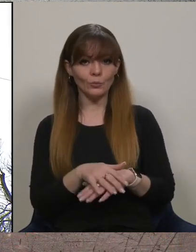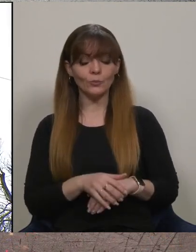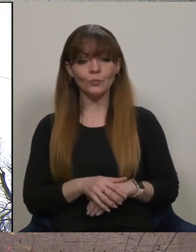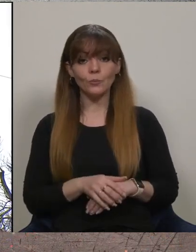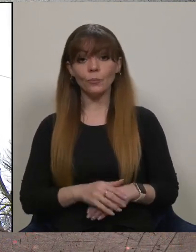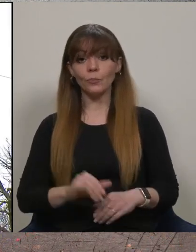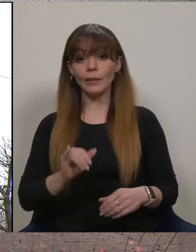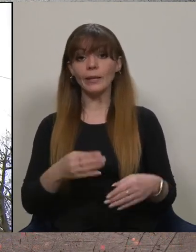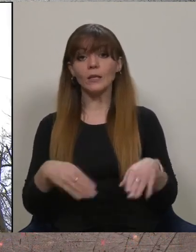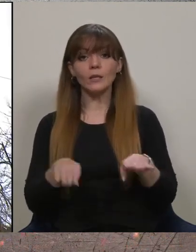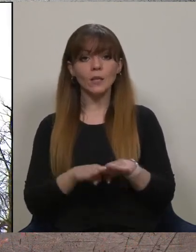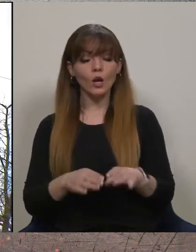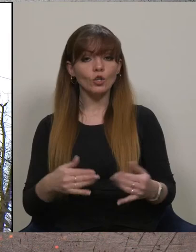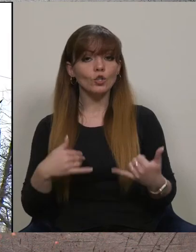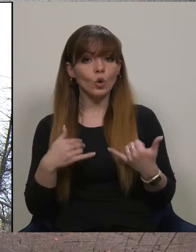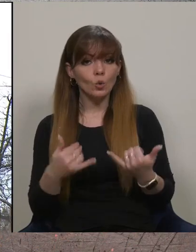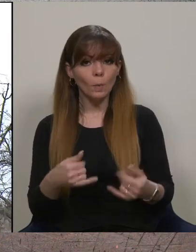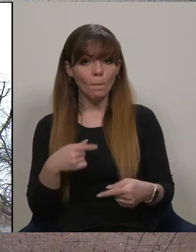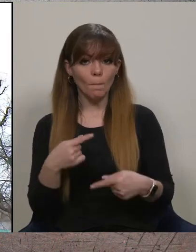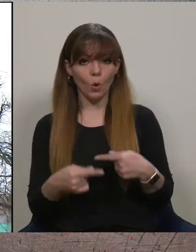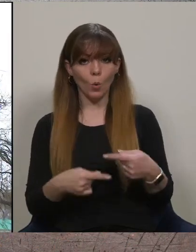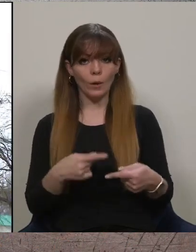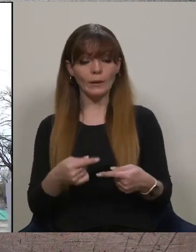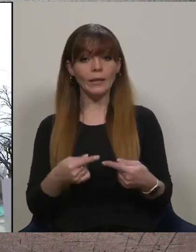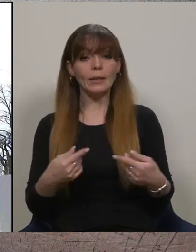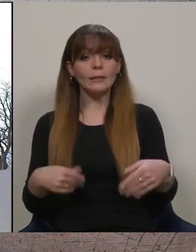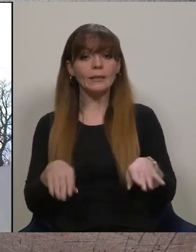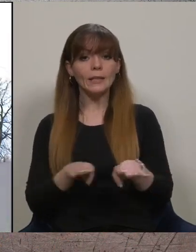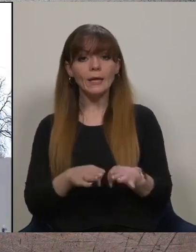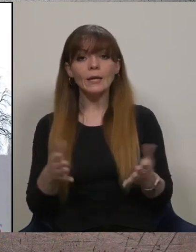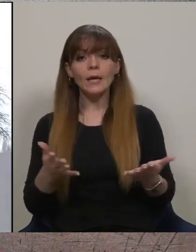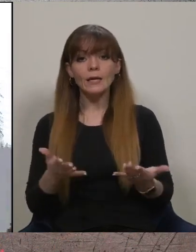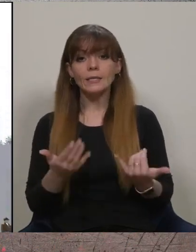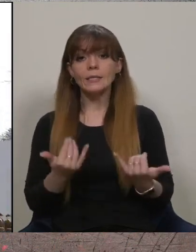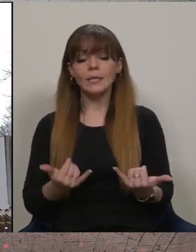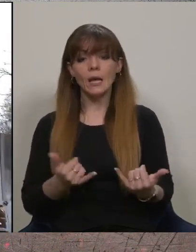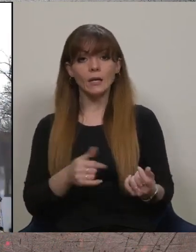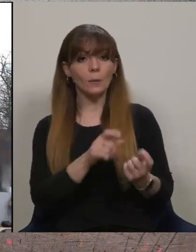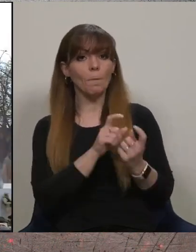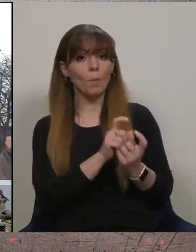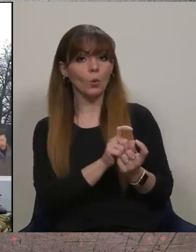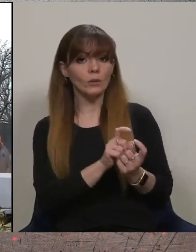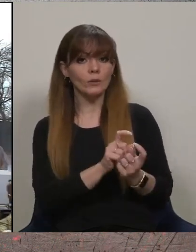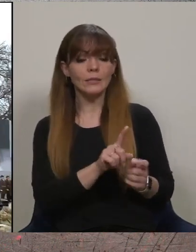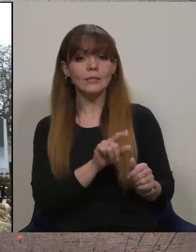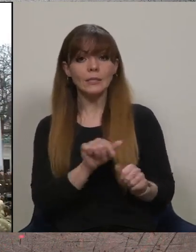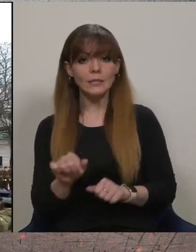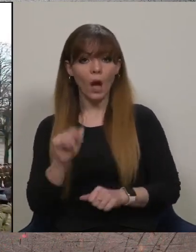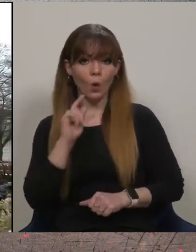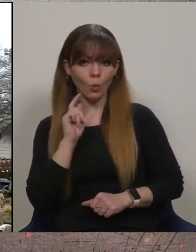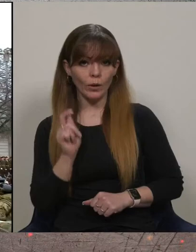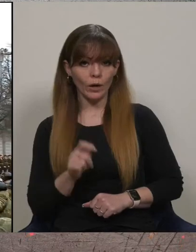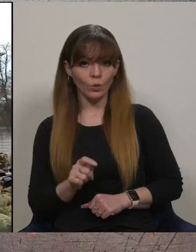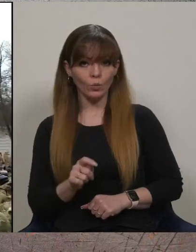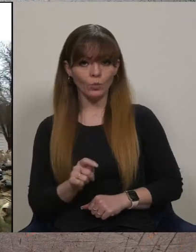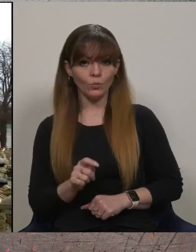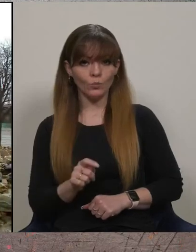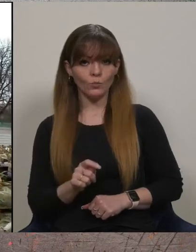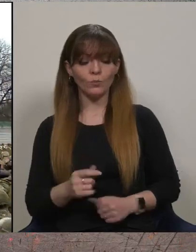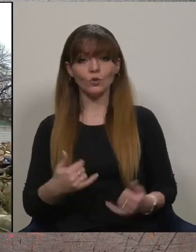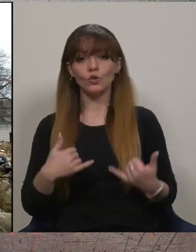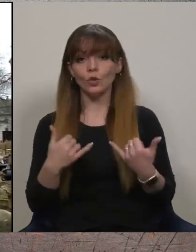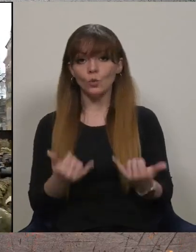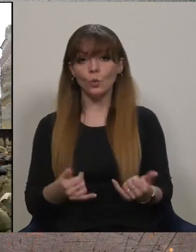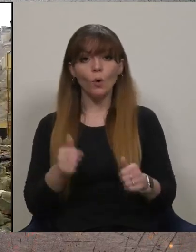І так шануємо покоління, те, яке зараз бореться за Україну.